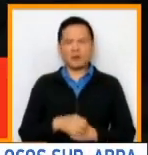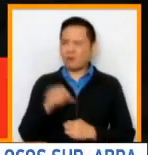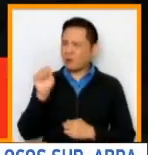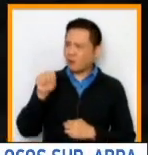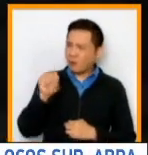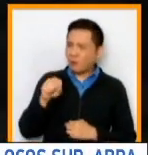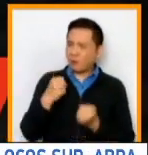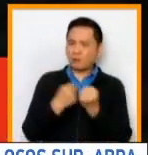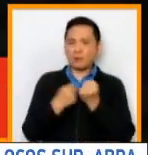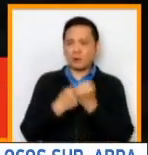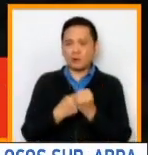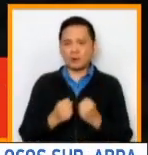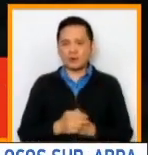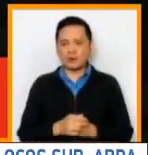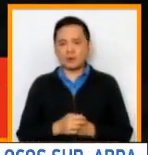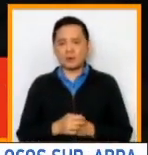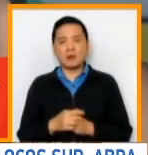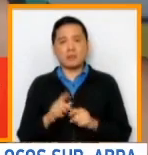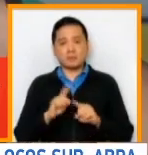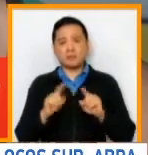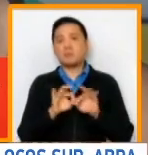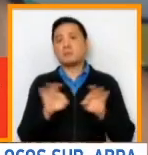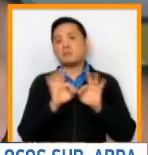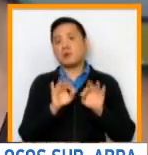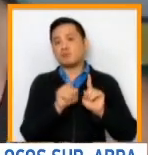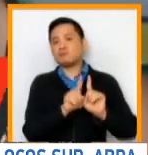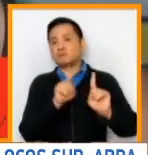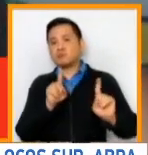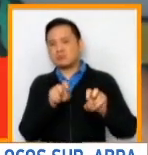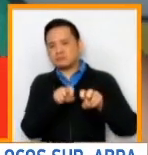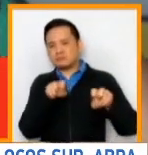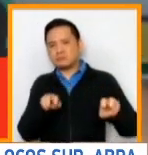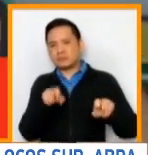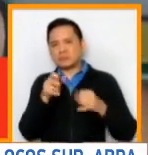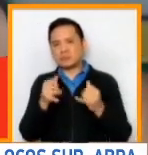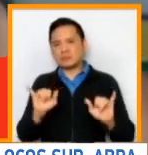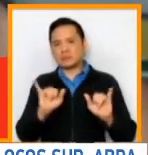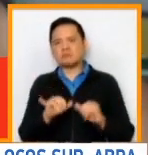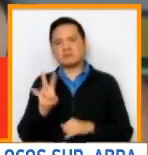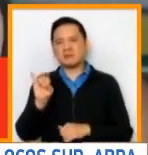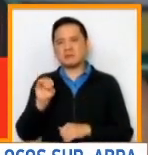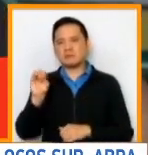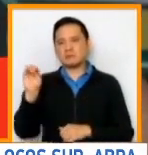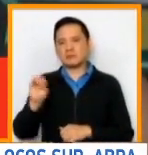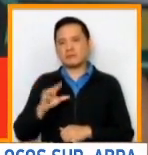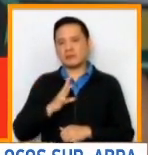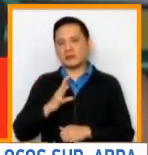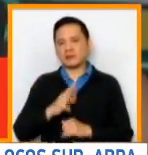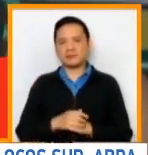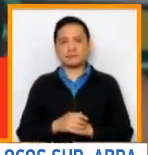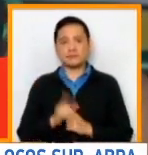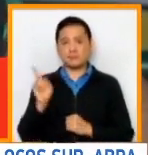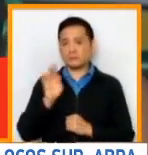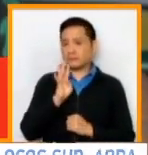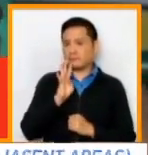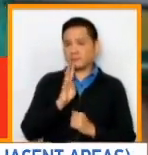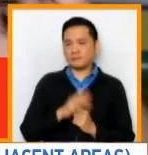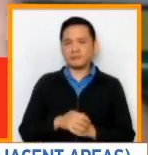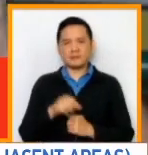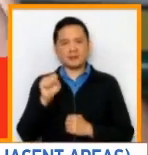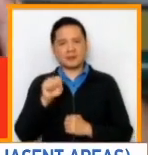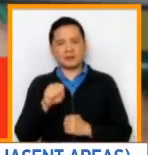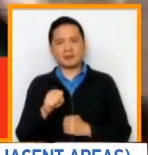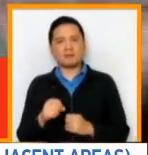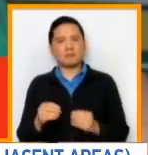Kahit pa paano yung social distancing para naman sa 70%. Oh, mas okay naman kasi para maging maluwag na rin ang ano. Parang may